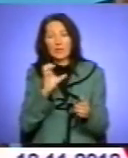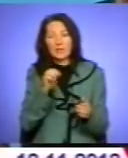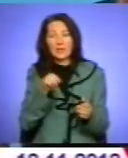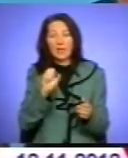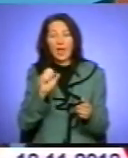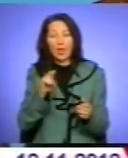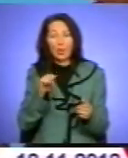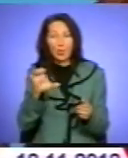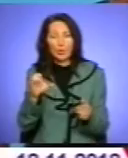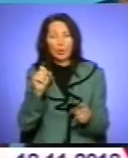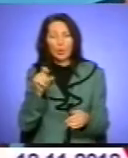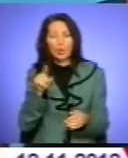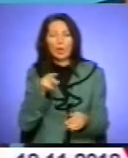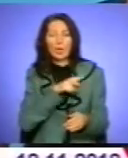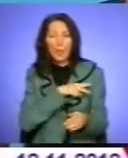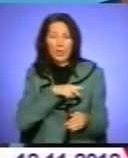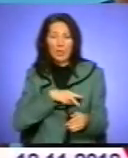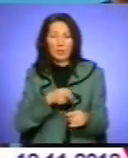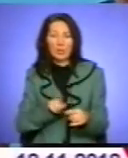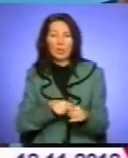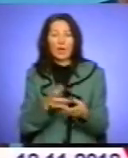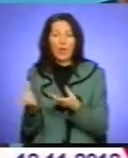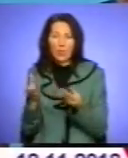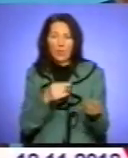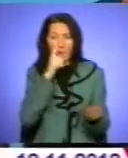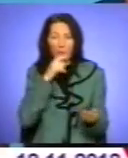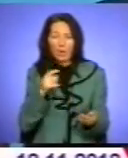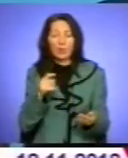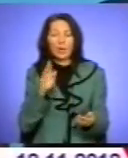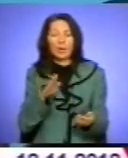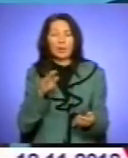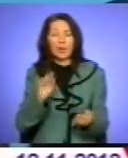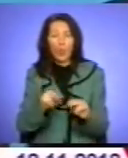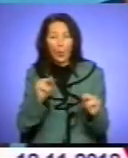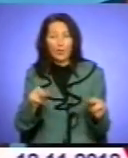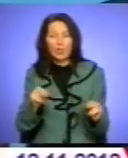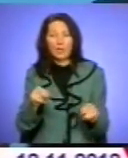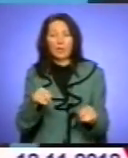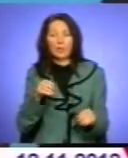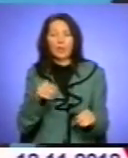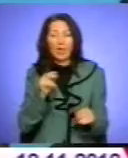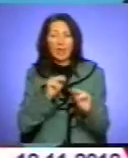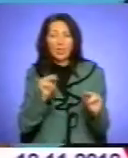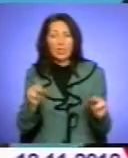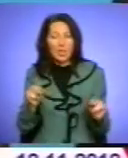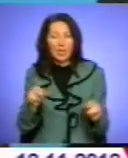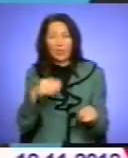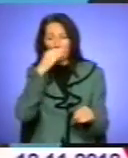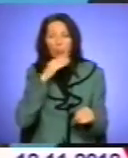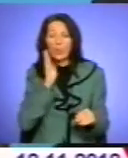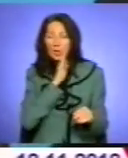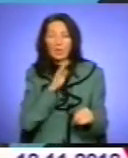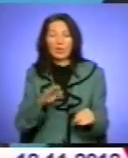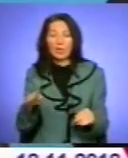на дітей, і на вчителів, і на батьків. Ви розумієте, що золота медаль – це середній